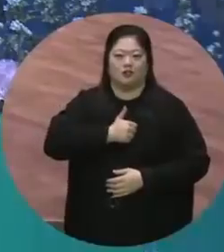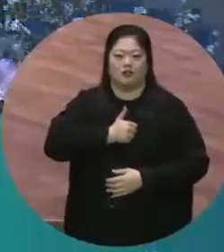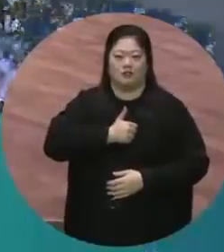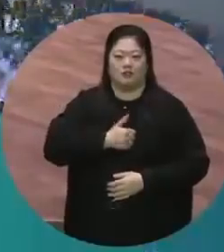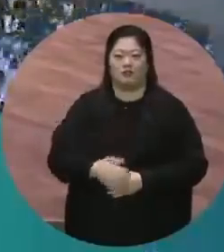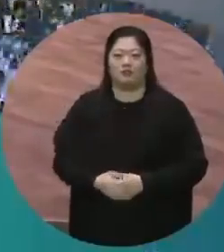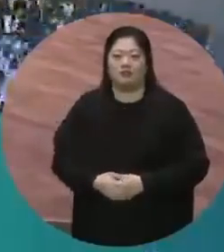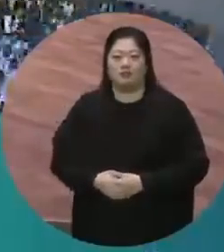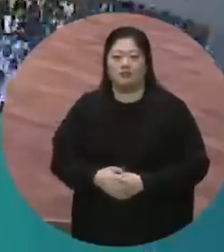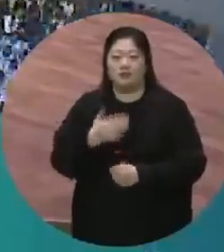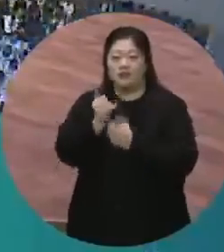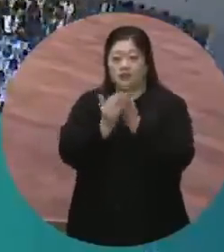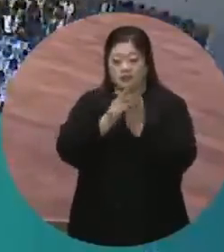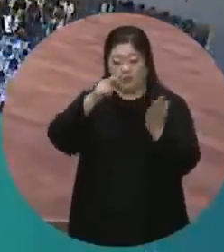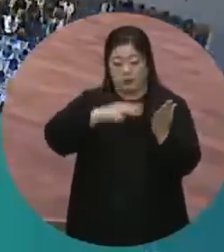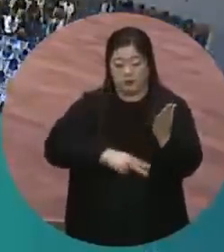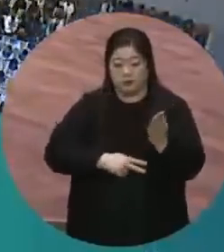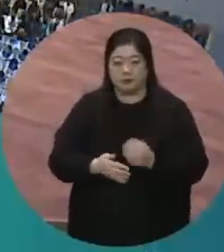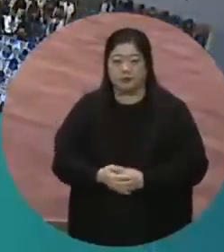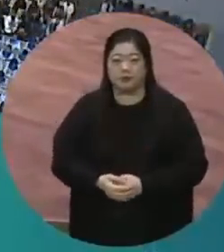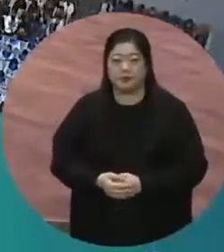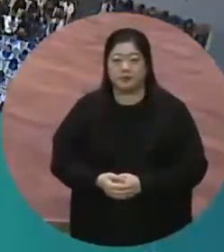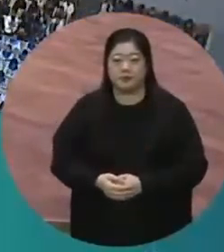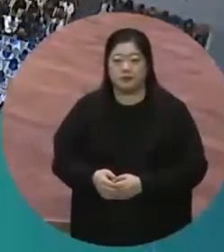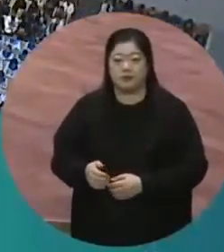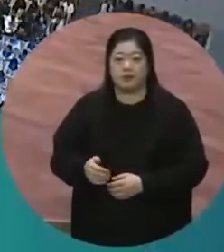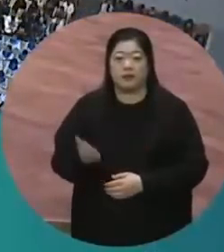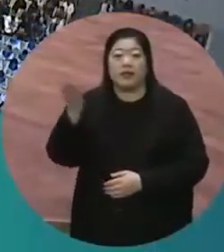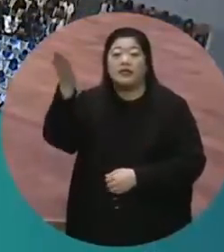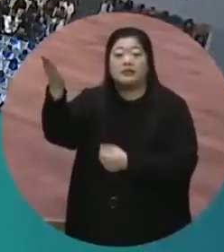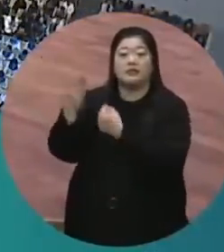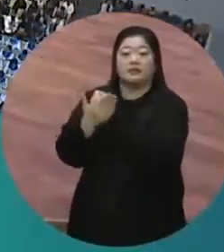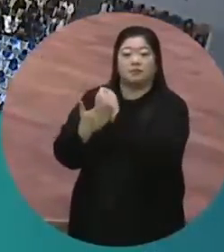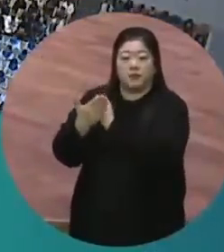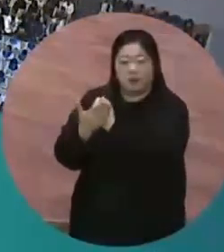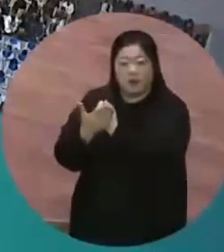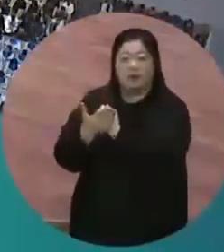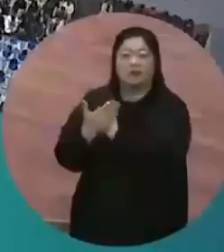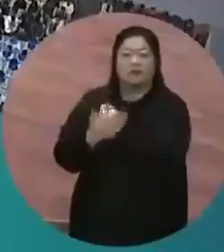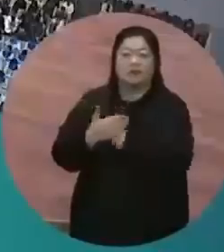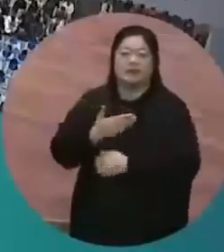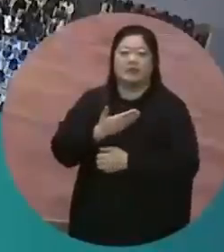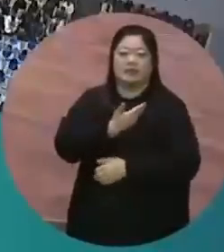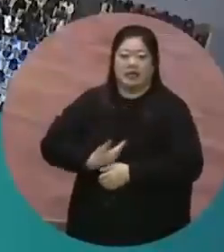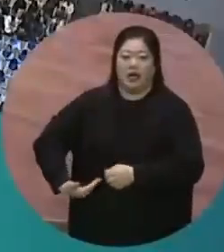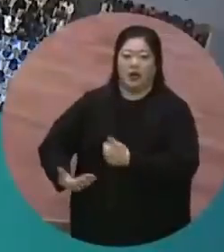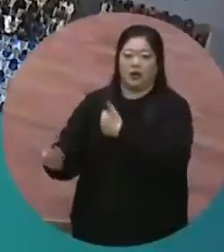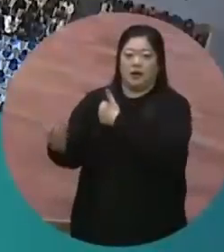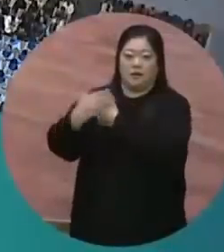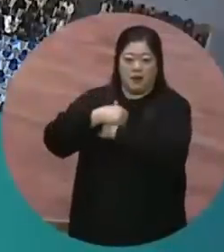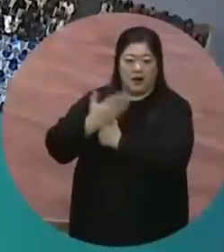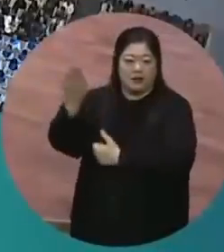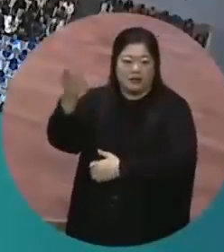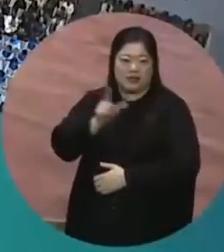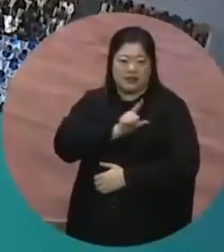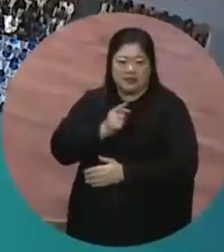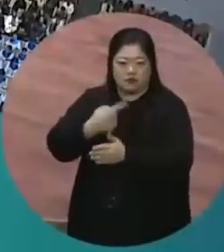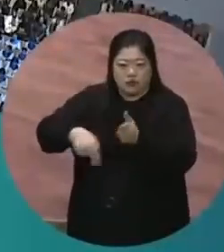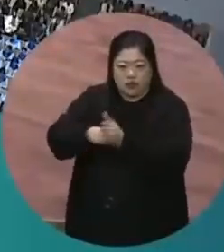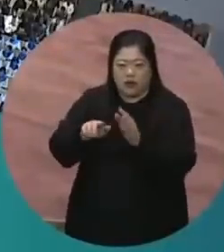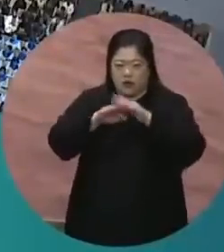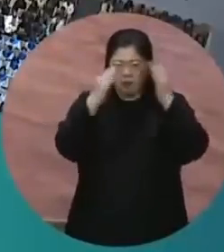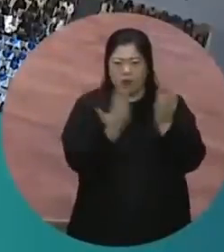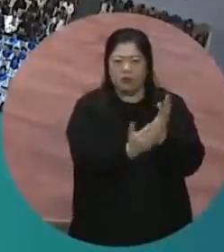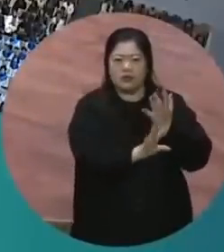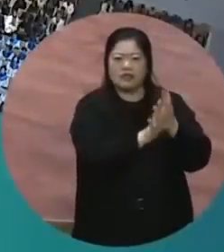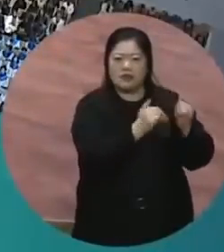6절 봅니다. 그로 말미암아 우리가 은혜와 사도의 직분을 받아 그의 이름을 위하여 모든 이방인